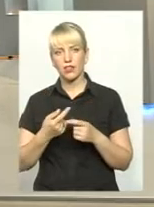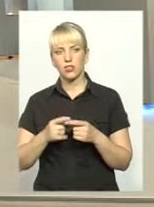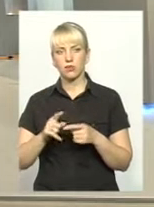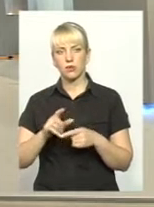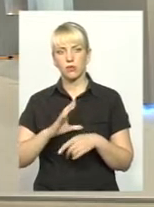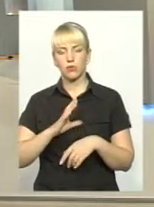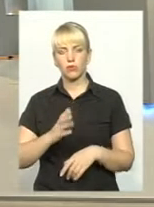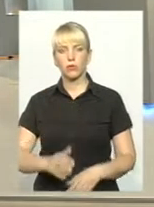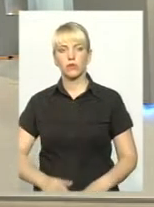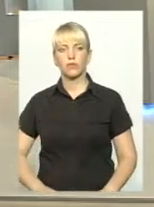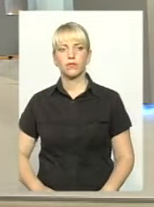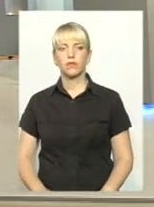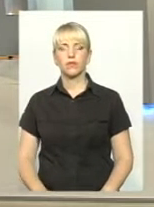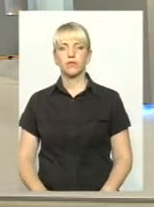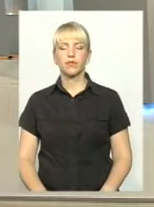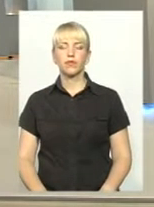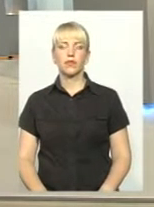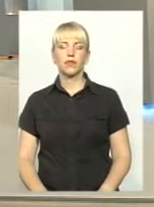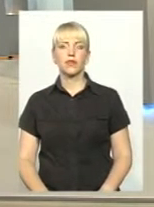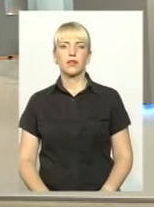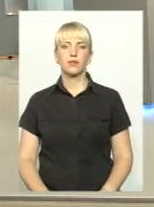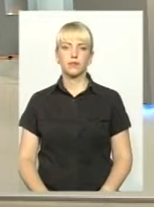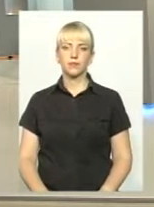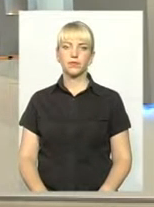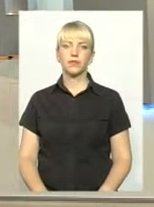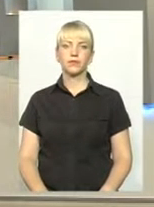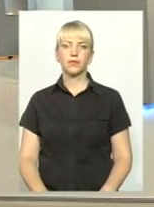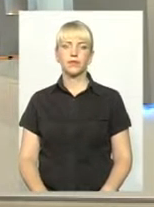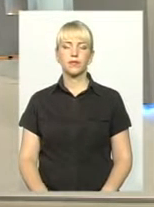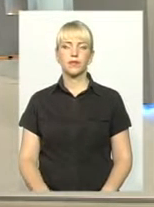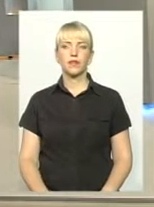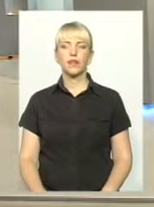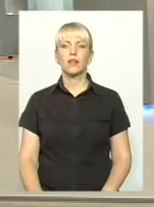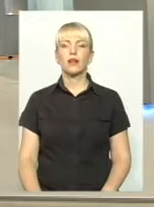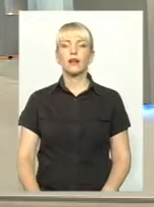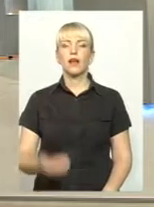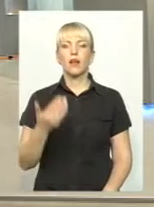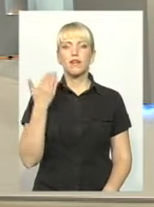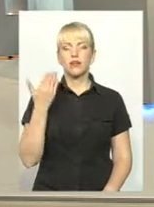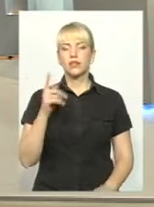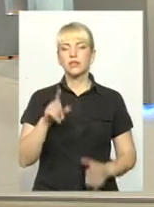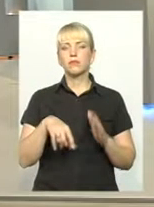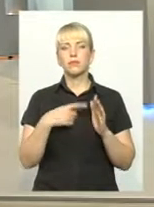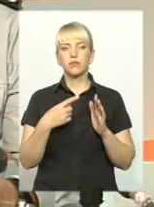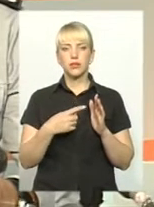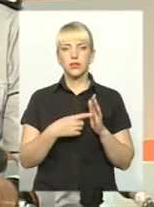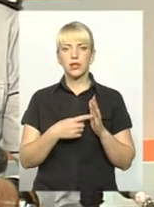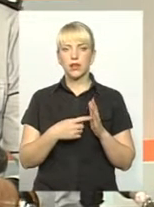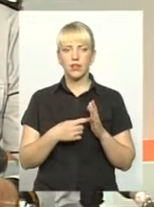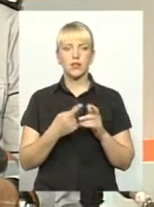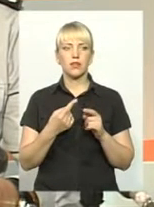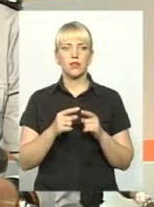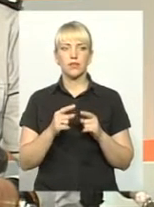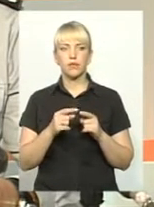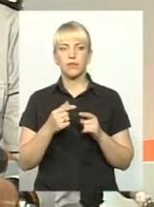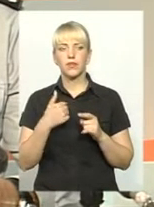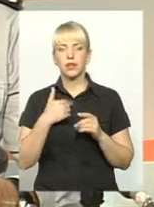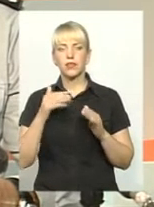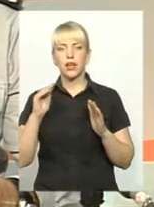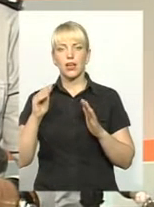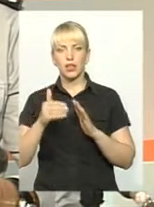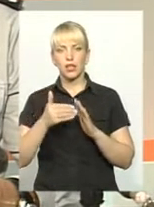Дякую. Ви знаєте, питання слушне. Я закликаю громаду повідомляти про ці всі факти, хоча